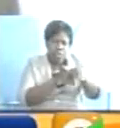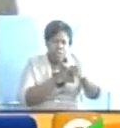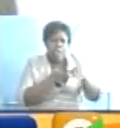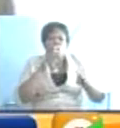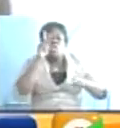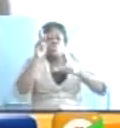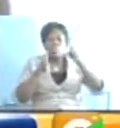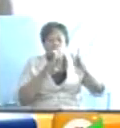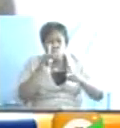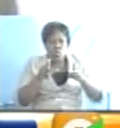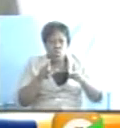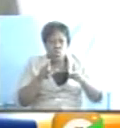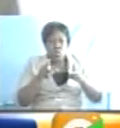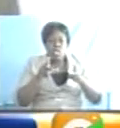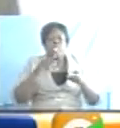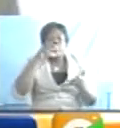22 polling stations.